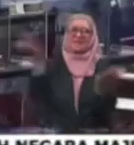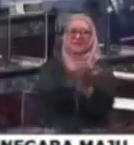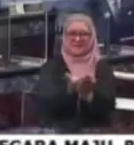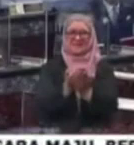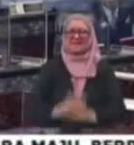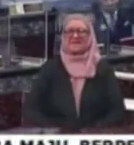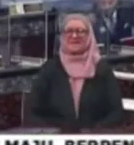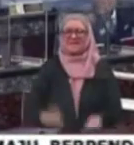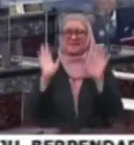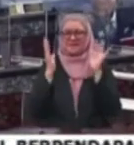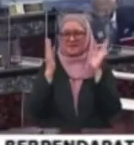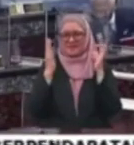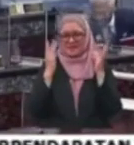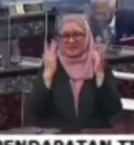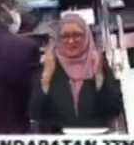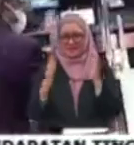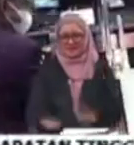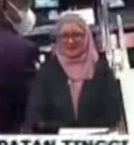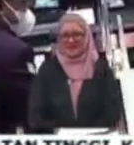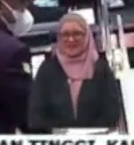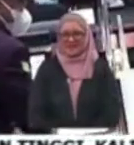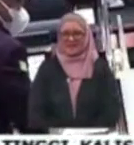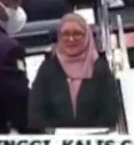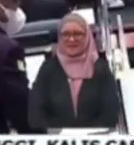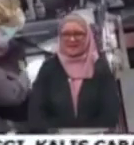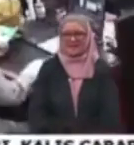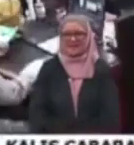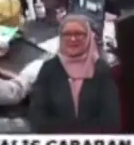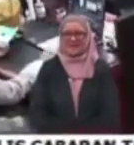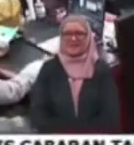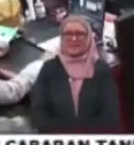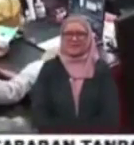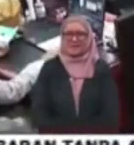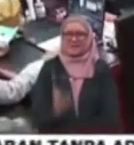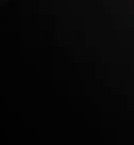Terima kasih.